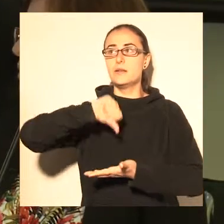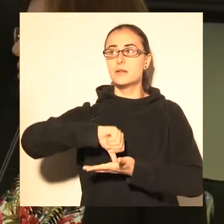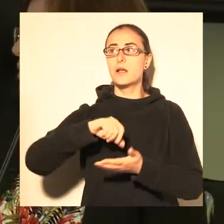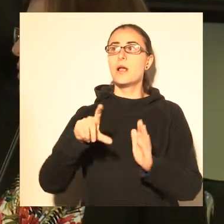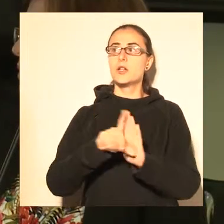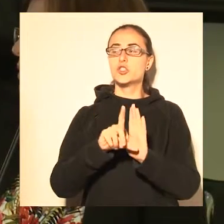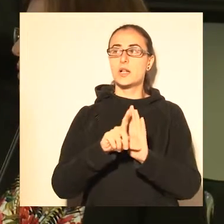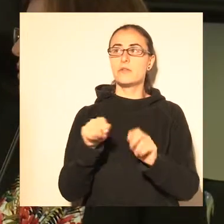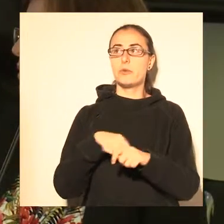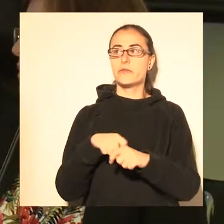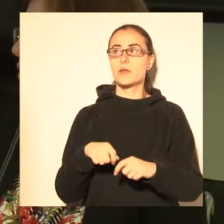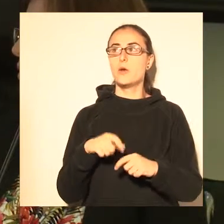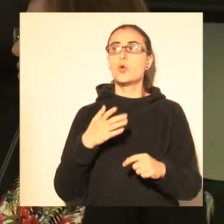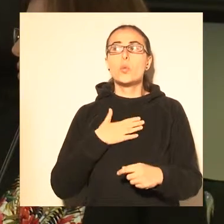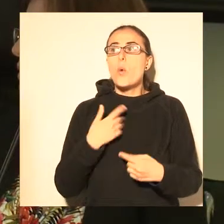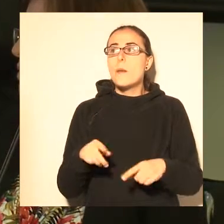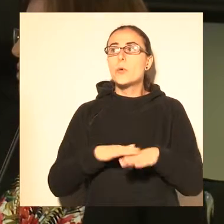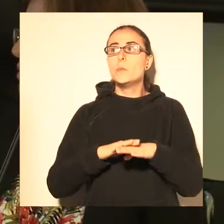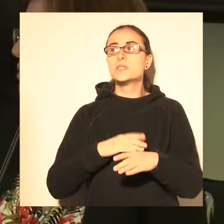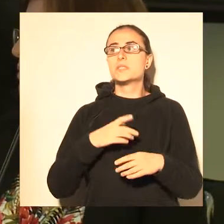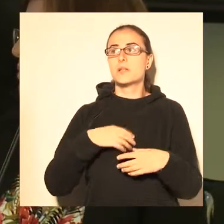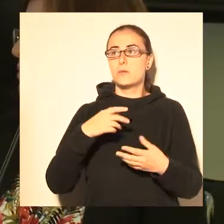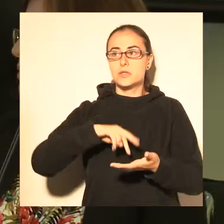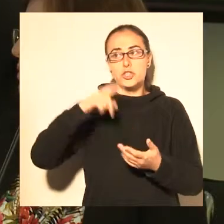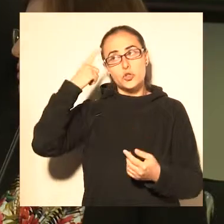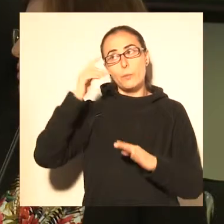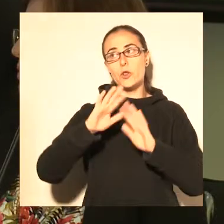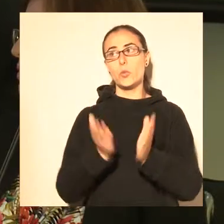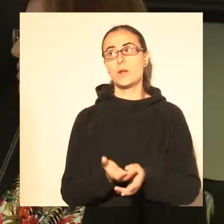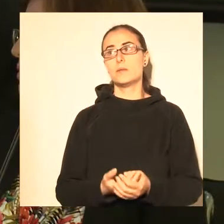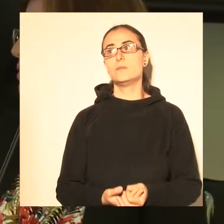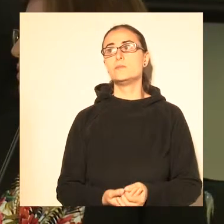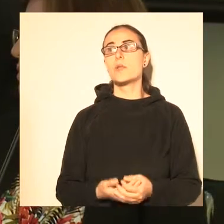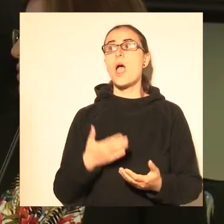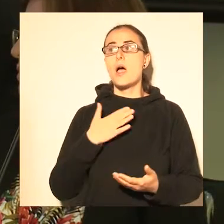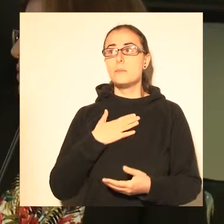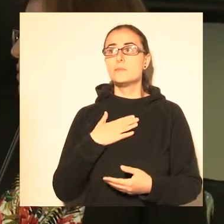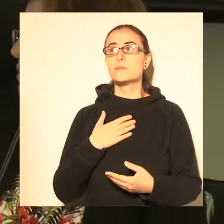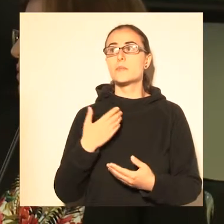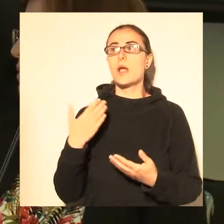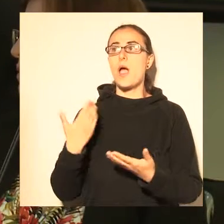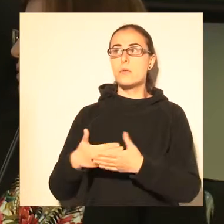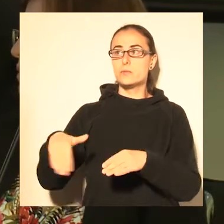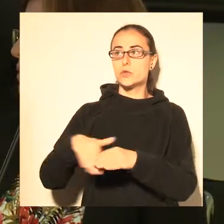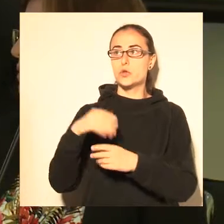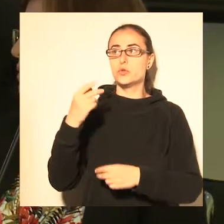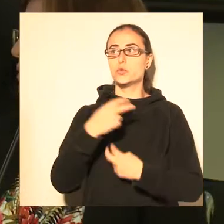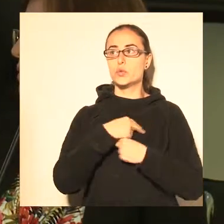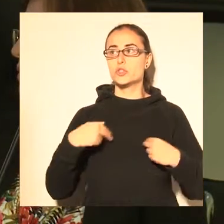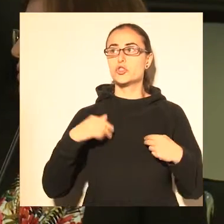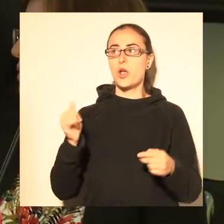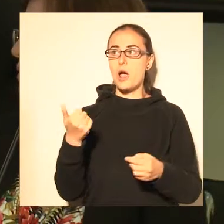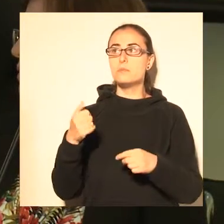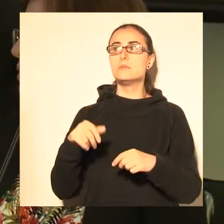zi modificare ale legislativă Deci n am cum și eu n am cum să le duc pe toate Am avut angajat un